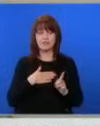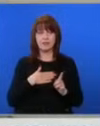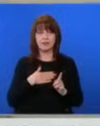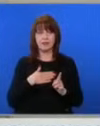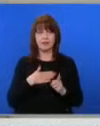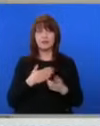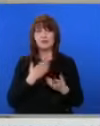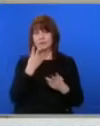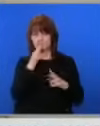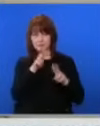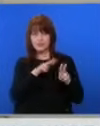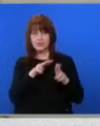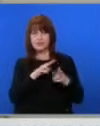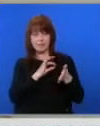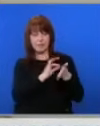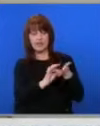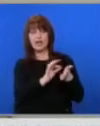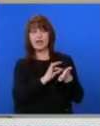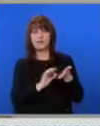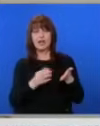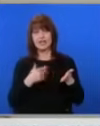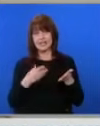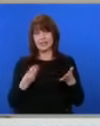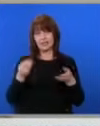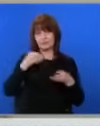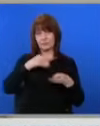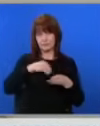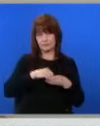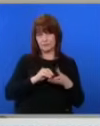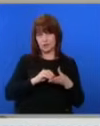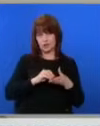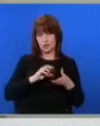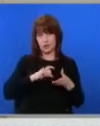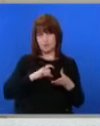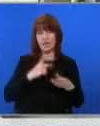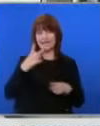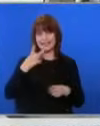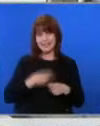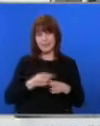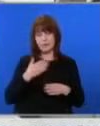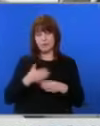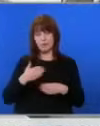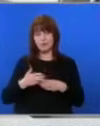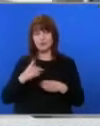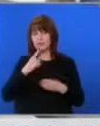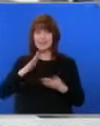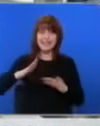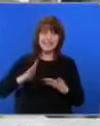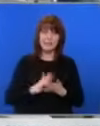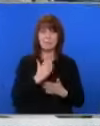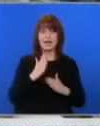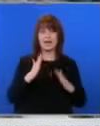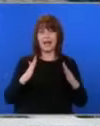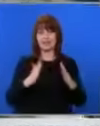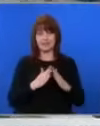прозира между редовете. Те желаят да бъдат вписани като съсобственици, с това да се спре процедурата по събаряне на сградата и след това